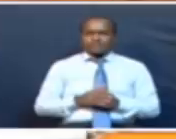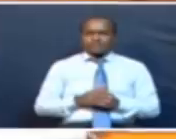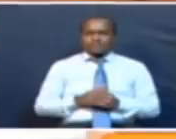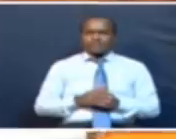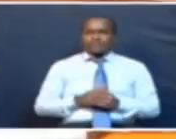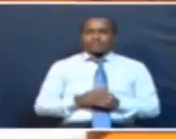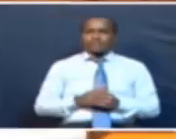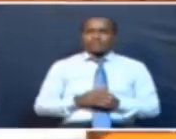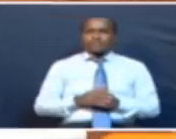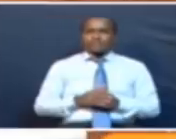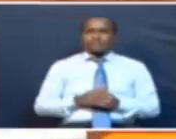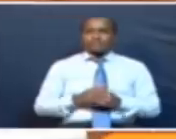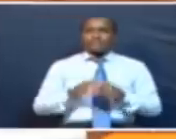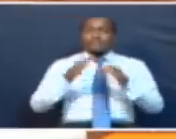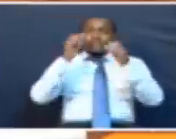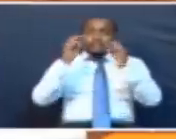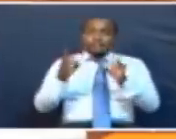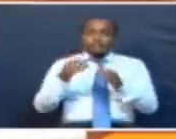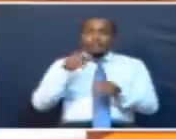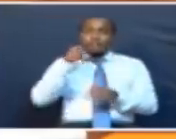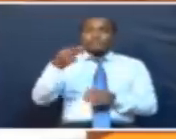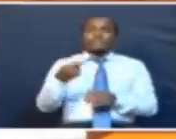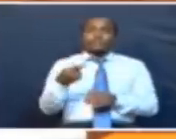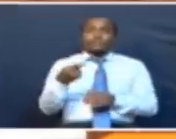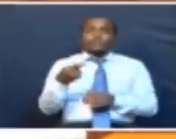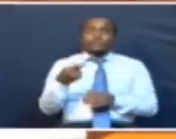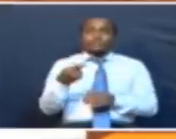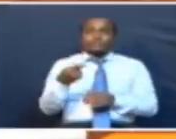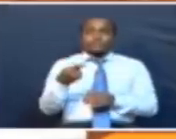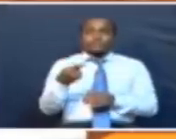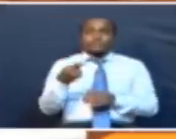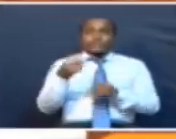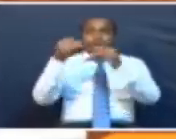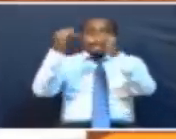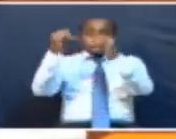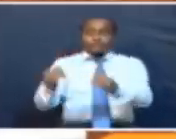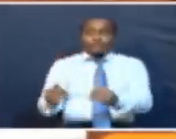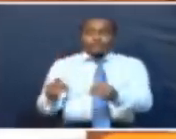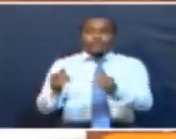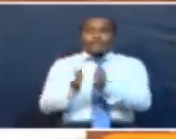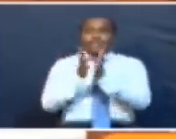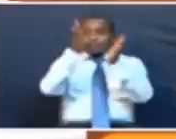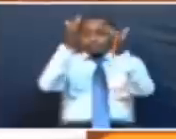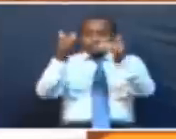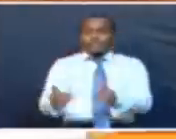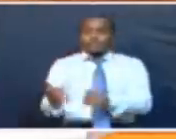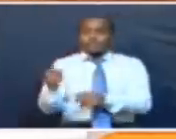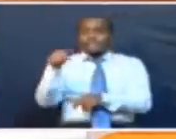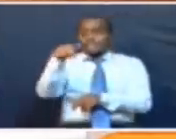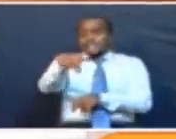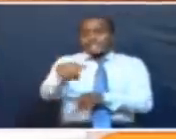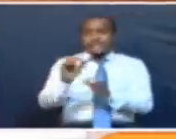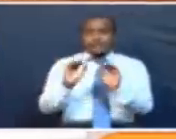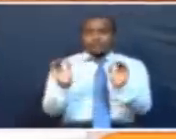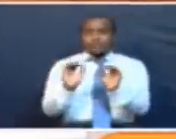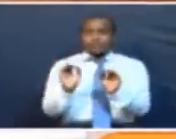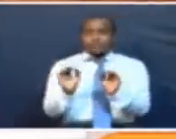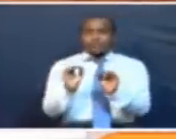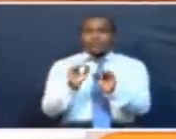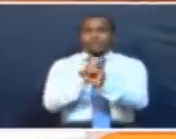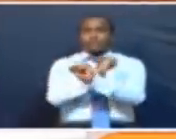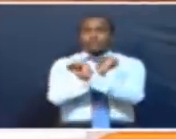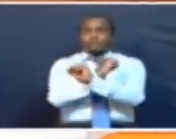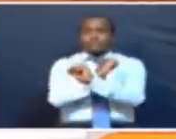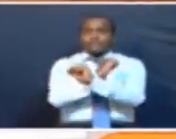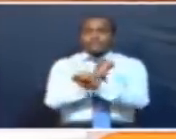Chairman, if you mention a particular individual and that individual is not here to defend that